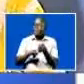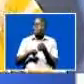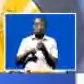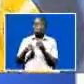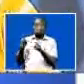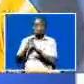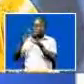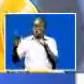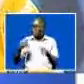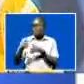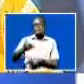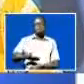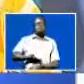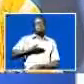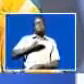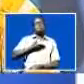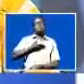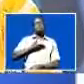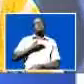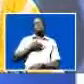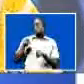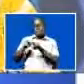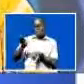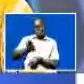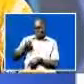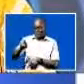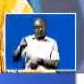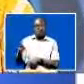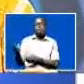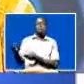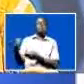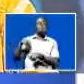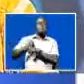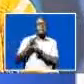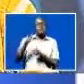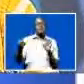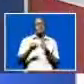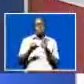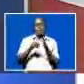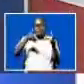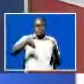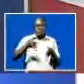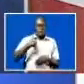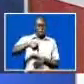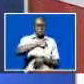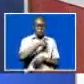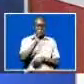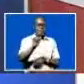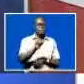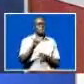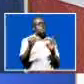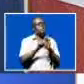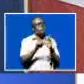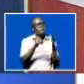boma ukachukiwa miara 100, na huyo huyo mwanamke ndiye alikutongea ukachukiwa. Na ndio maana hivi leo basi mtazamaji tunauliza kwa